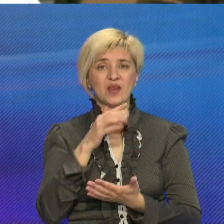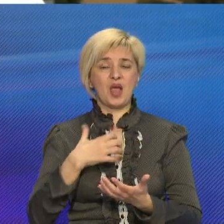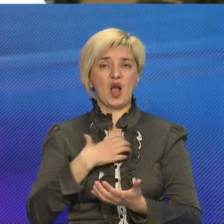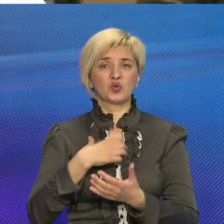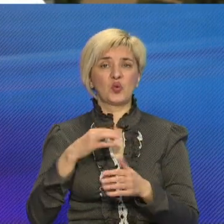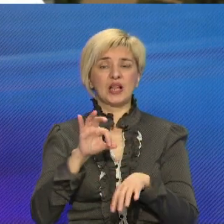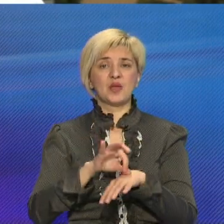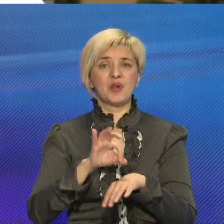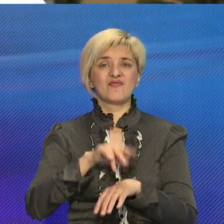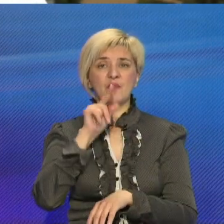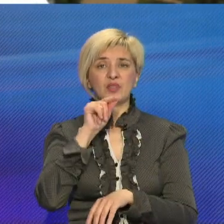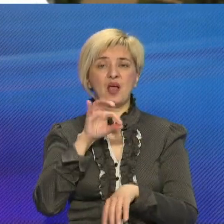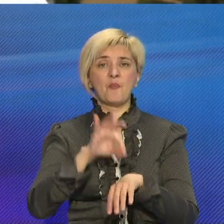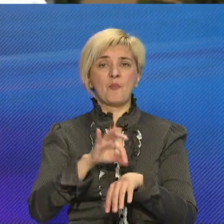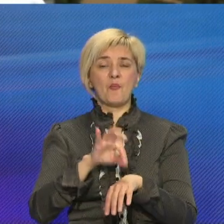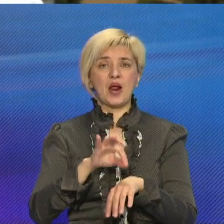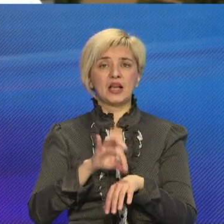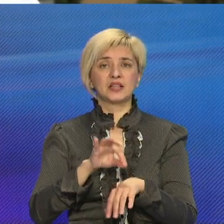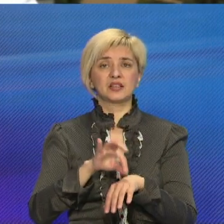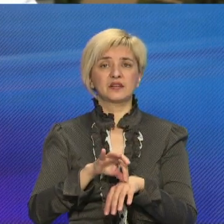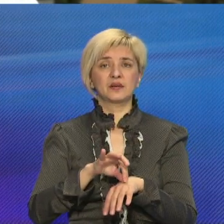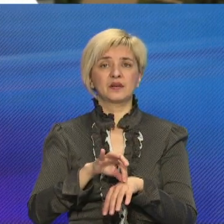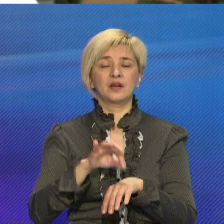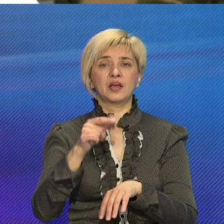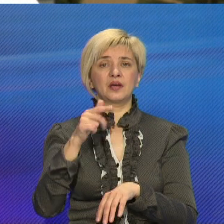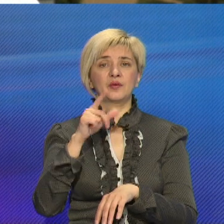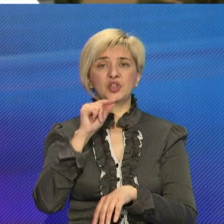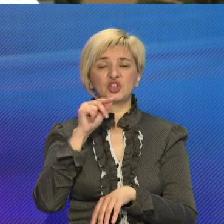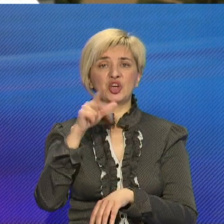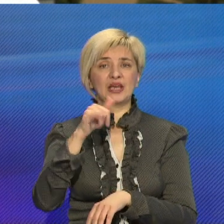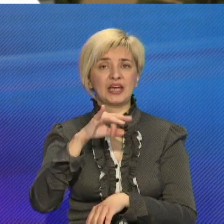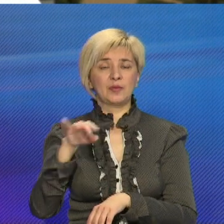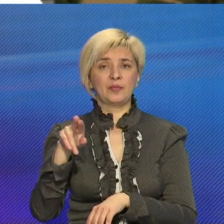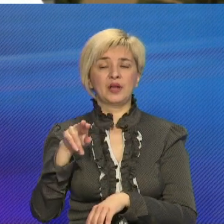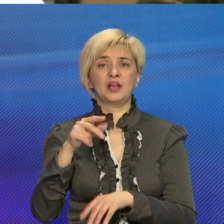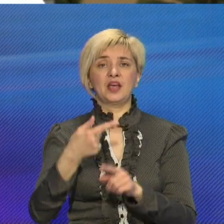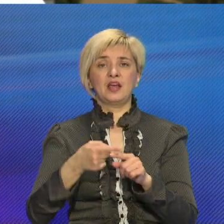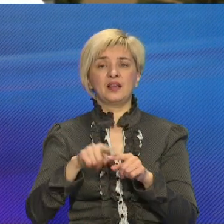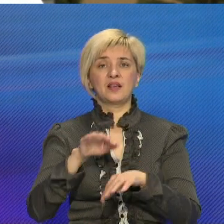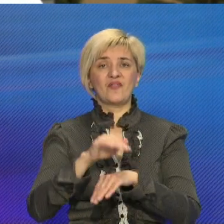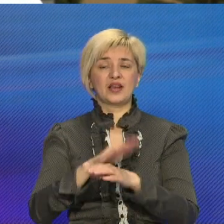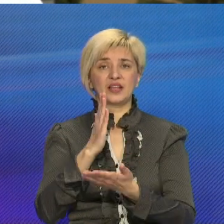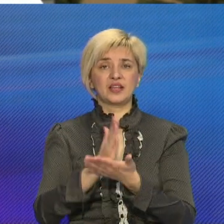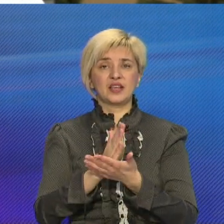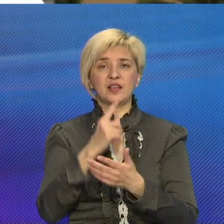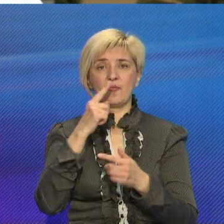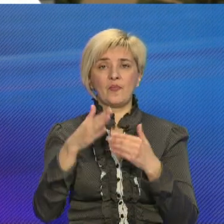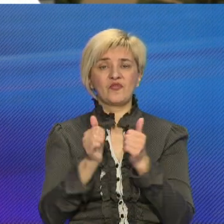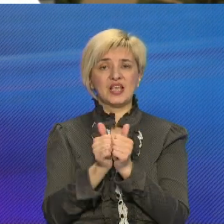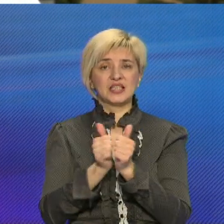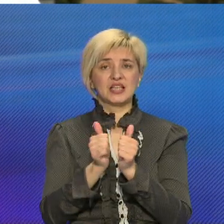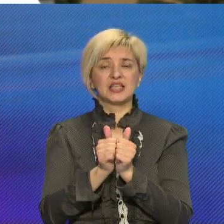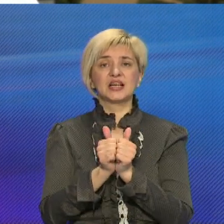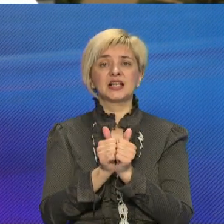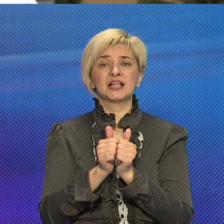заболевание птиц, в частности болезнь Ньюкасла и птичьим гриппом. Данные факты фиксируются в близлежащих наших странах-соседках,